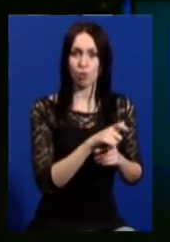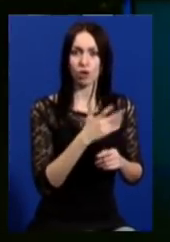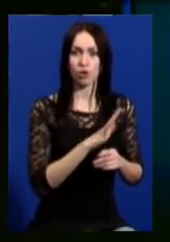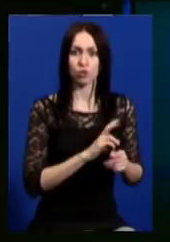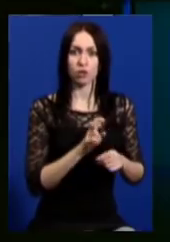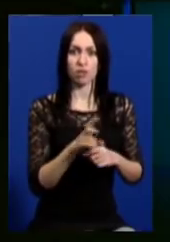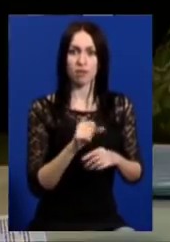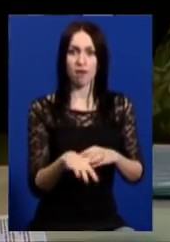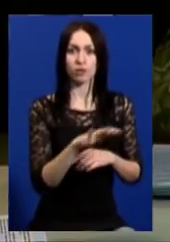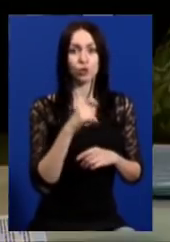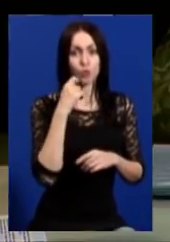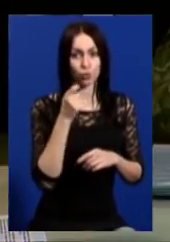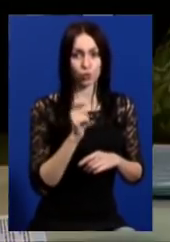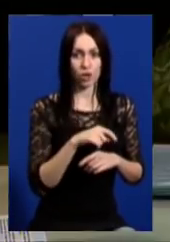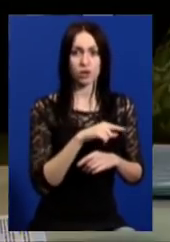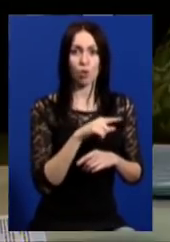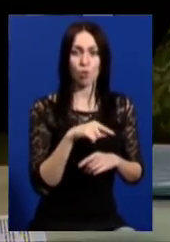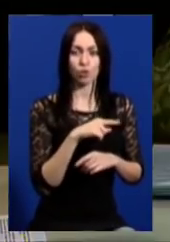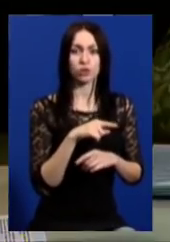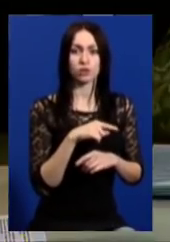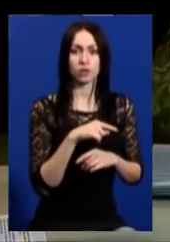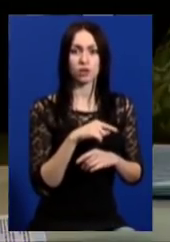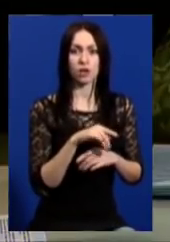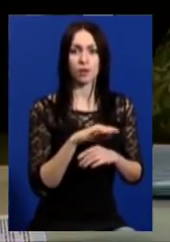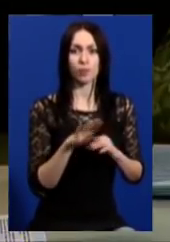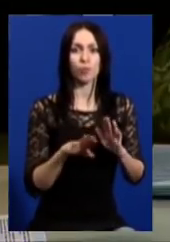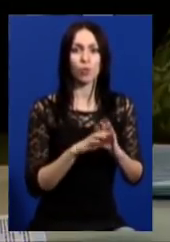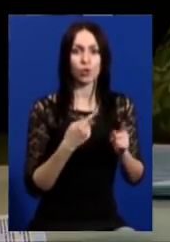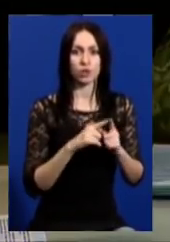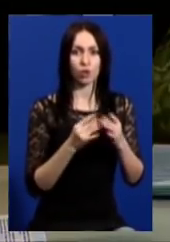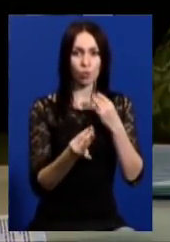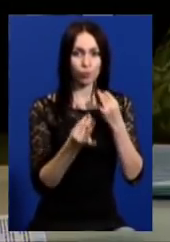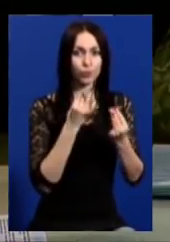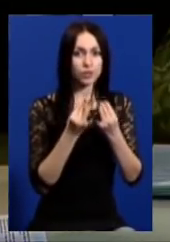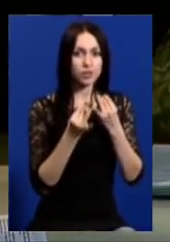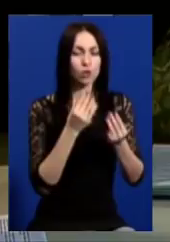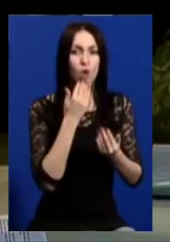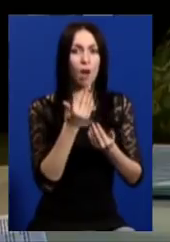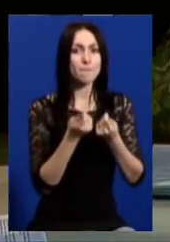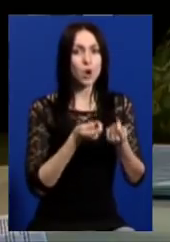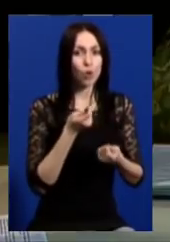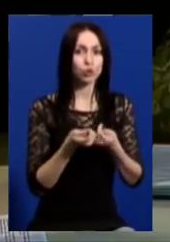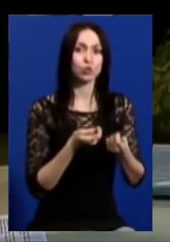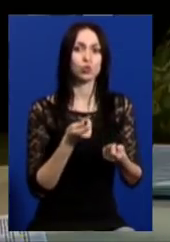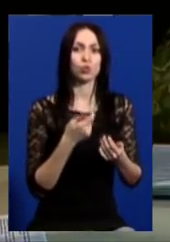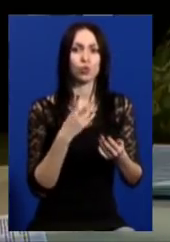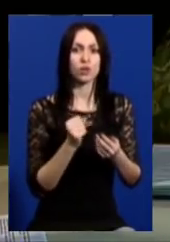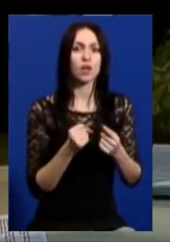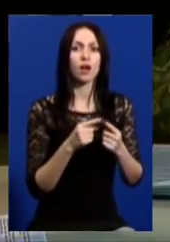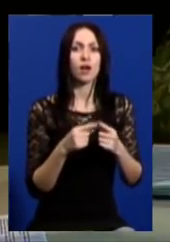на територію України, і він підлягає такій співбесіді, опитуванню на